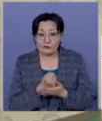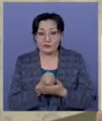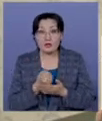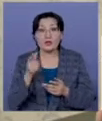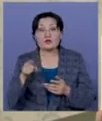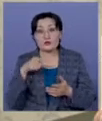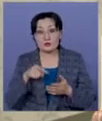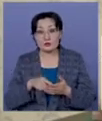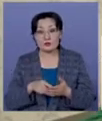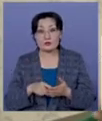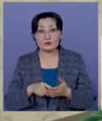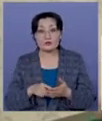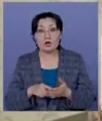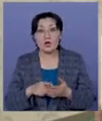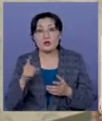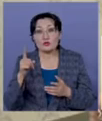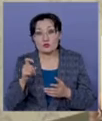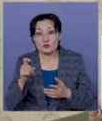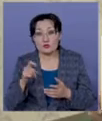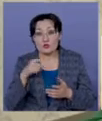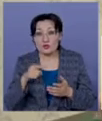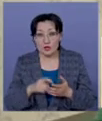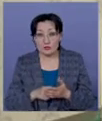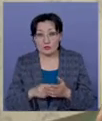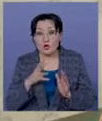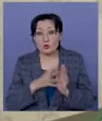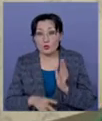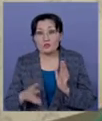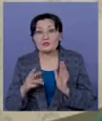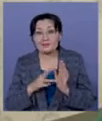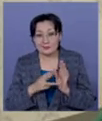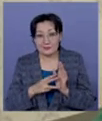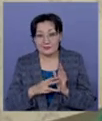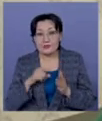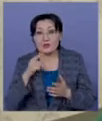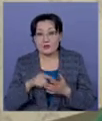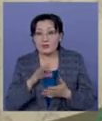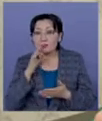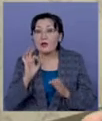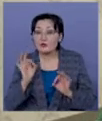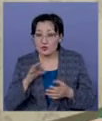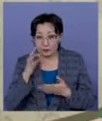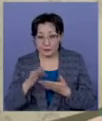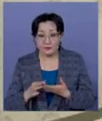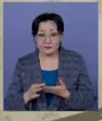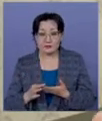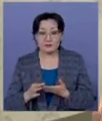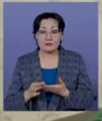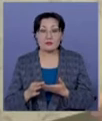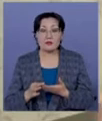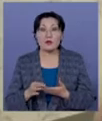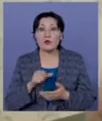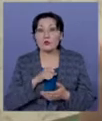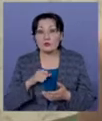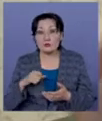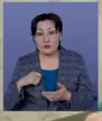Сол сұрақтан 100 сұрақтың 98-іне дұрыс жауап берді. Өзі отырып 98-іне дұрыс жауап берді. Өзі